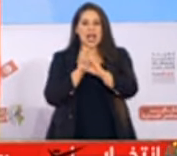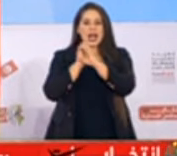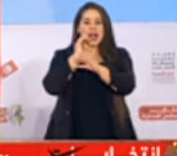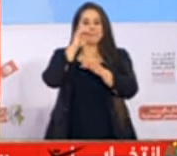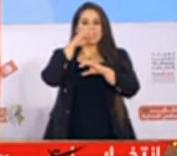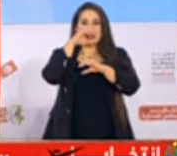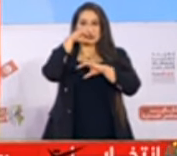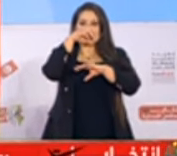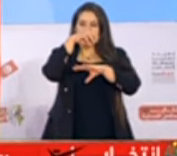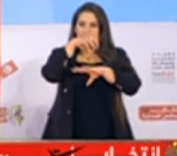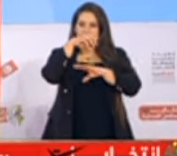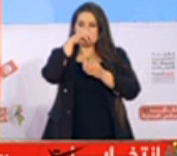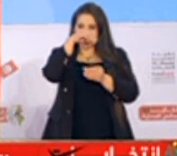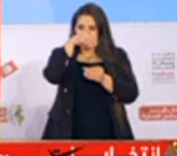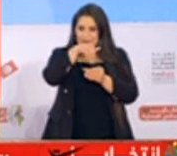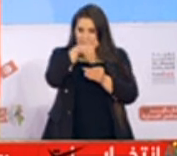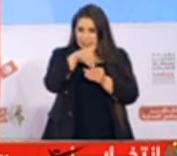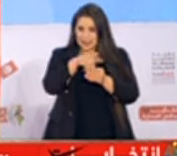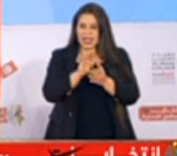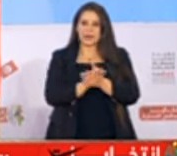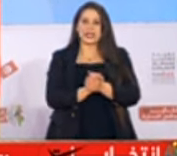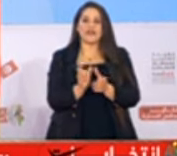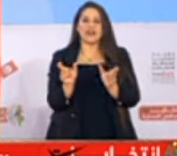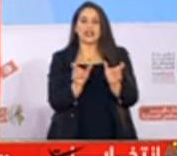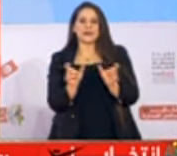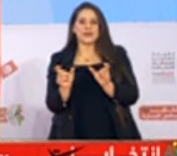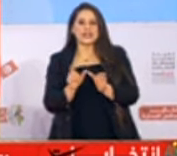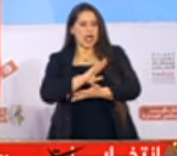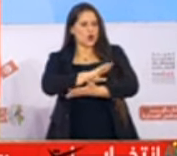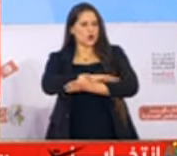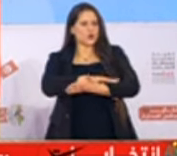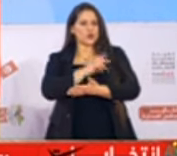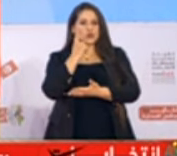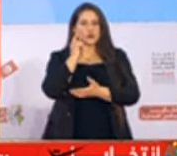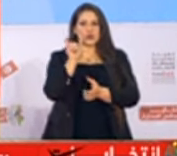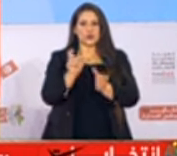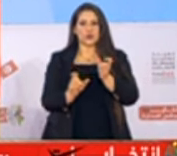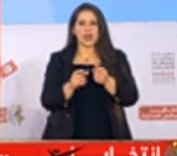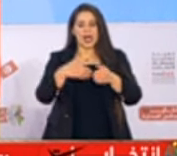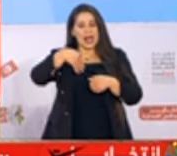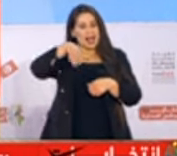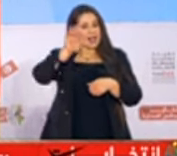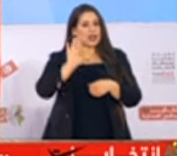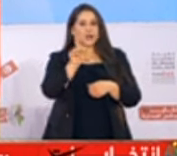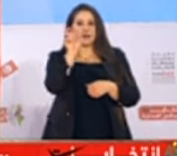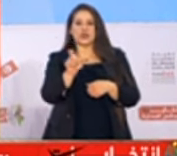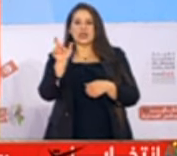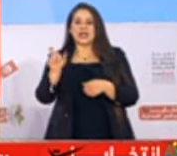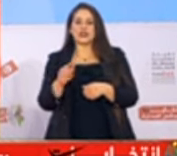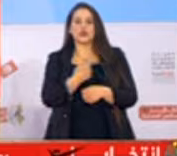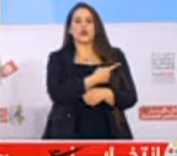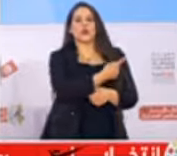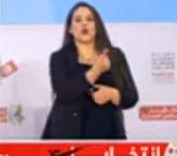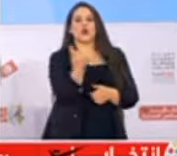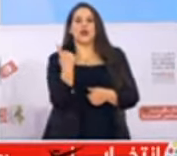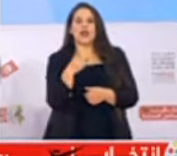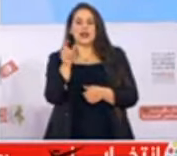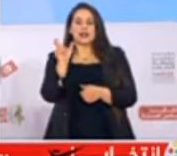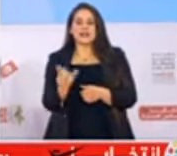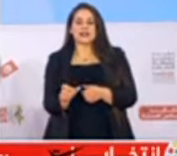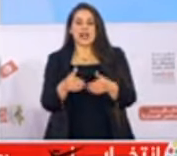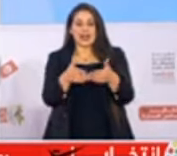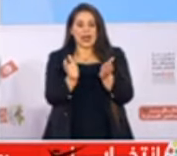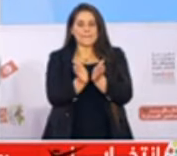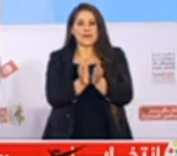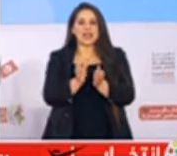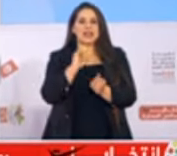فيها رقابة على سلوك المترشحين أثناء كامل فترة الحملة الانتخابية اللي